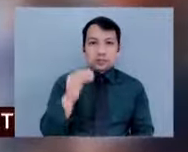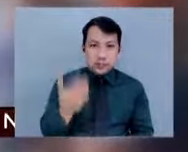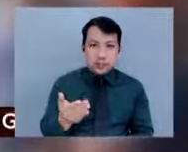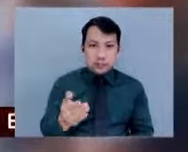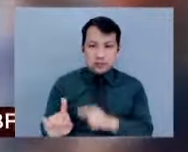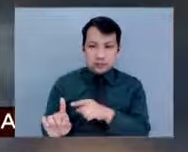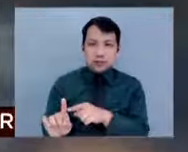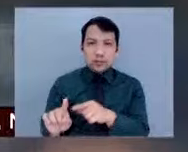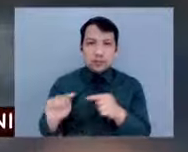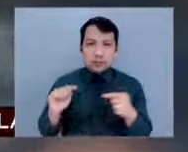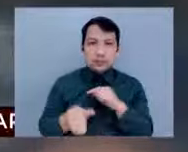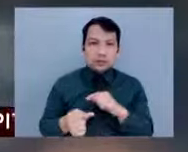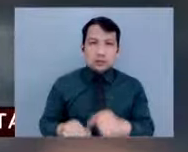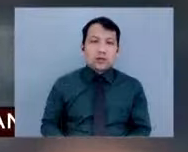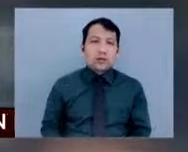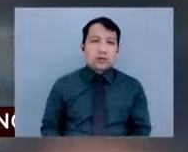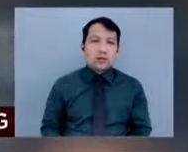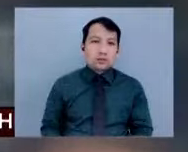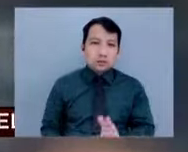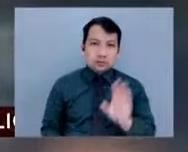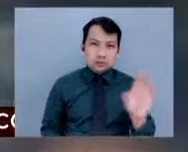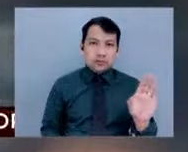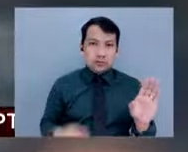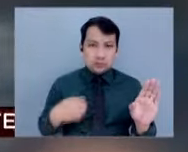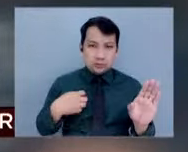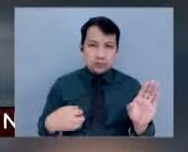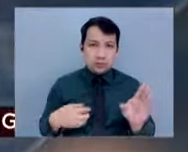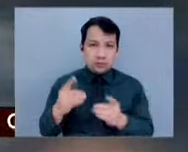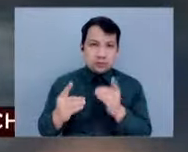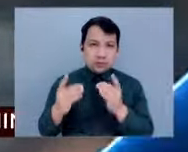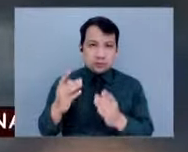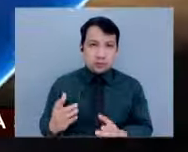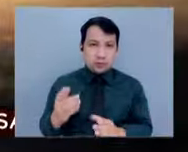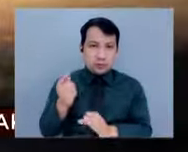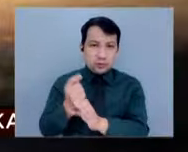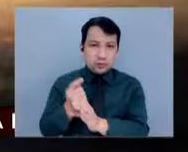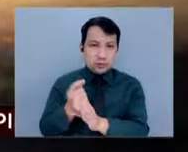sugatan. Hawak naman na ng pulisya ang driver ng dump truck.